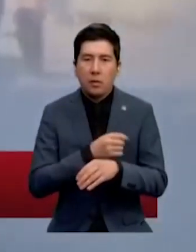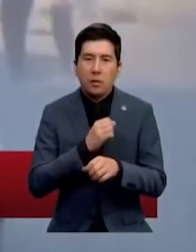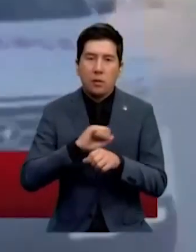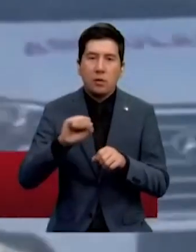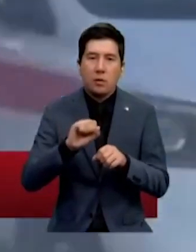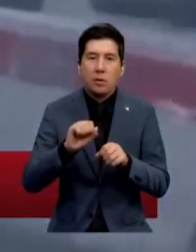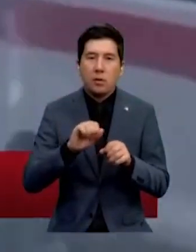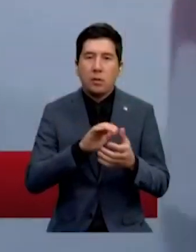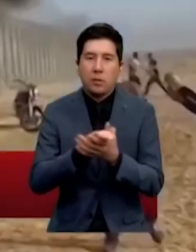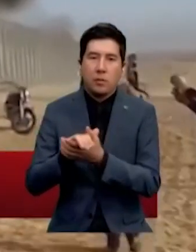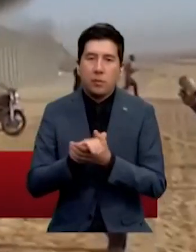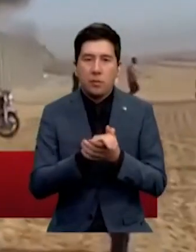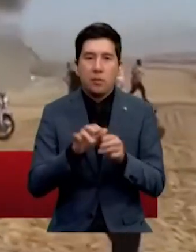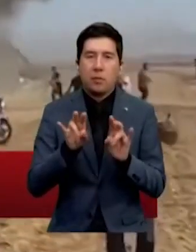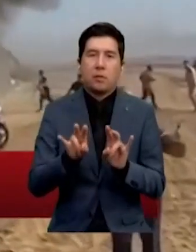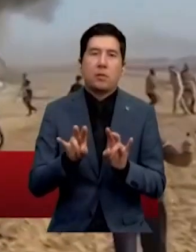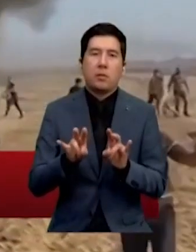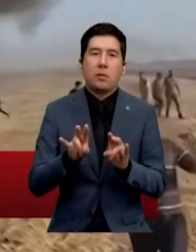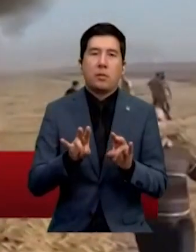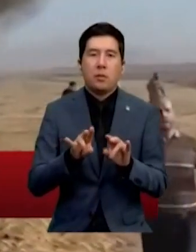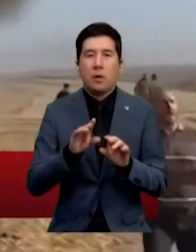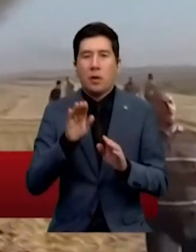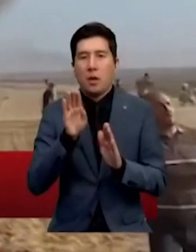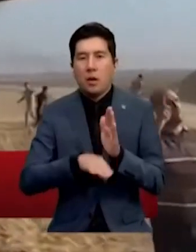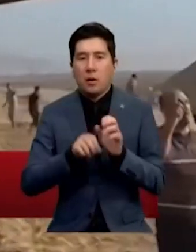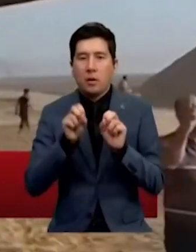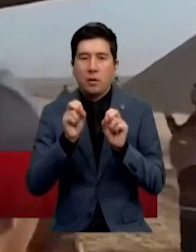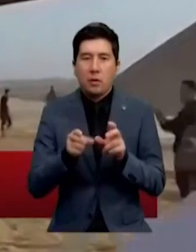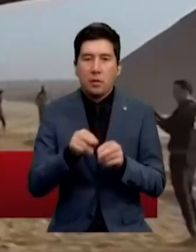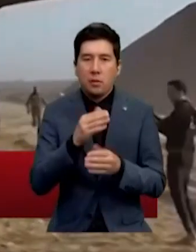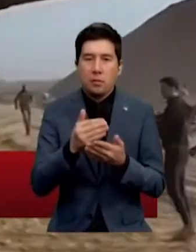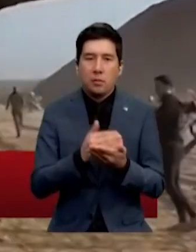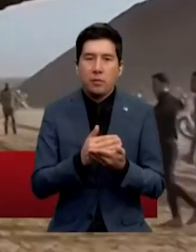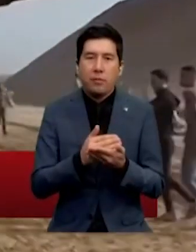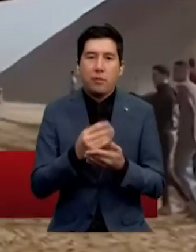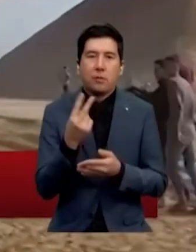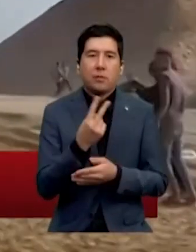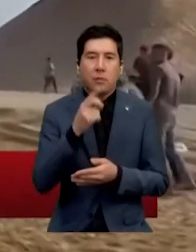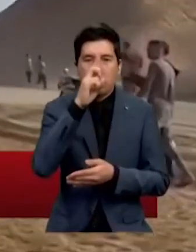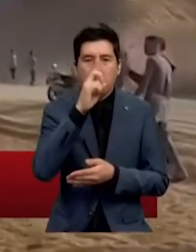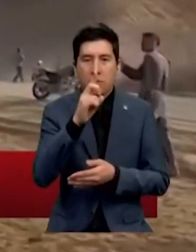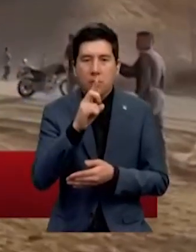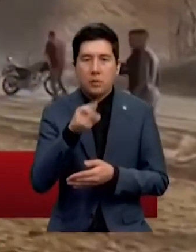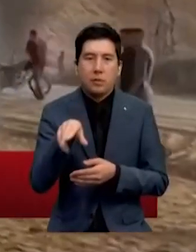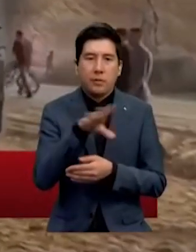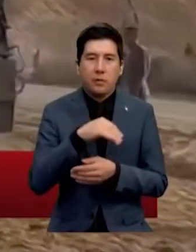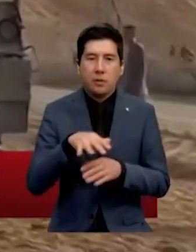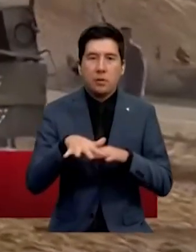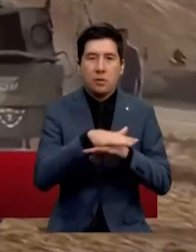мира, стабильности и безопасности для всех жителей региона на основе формулы «два государства для двух